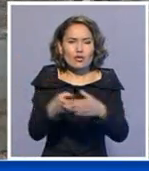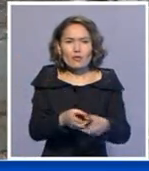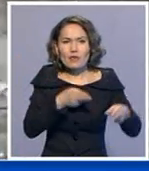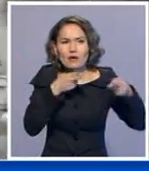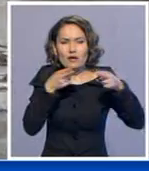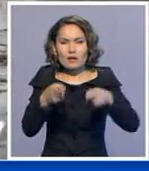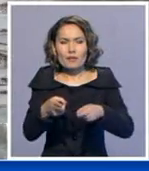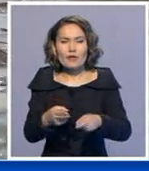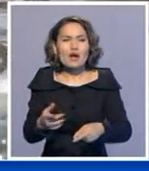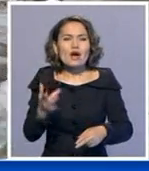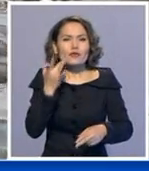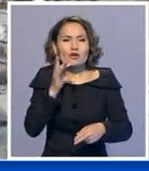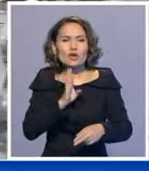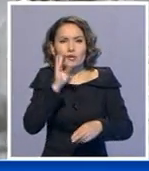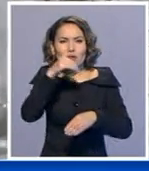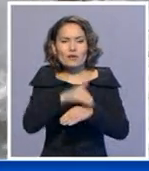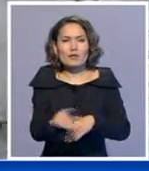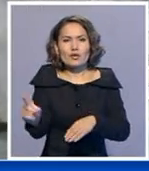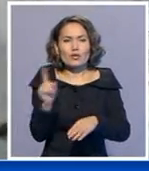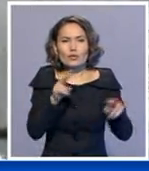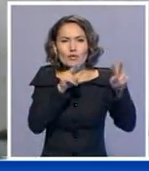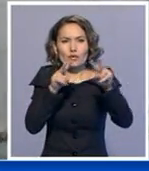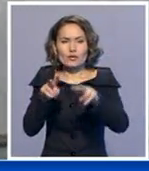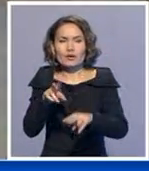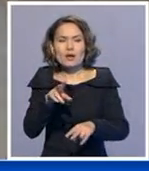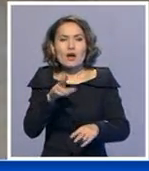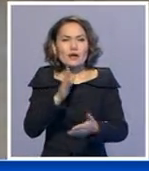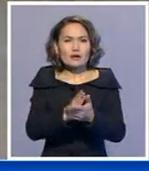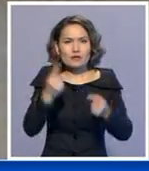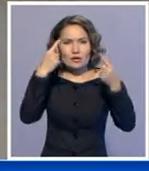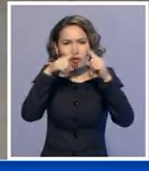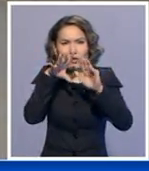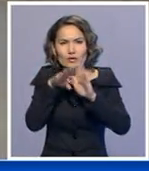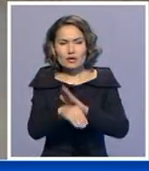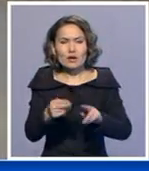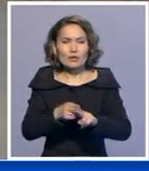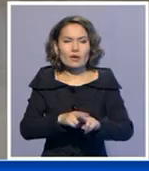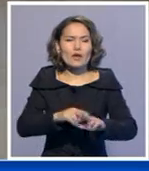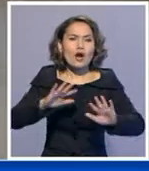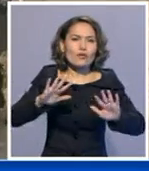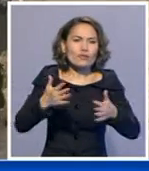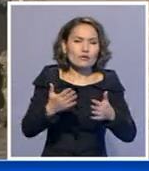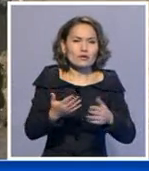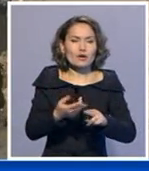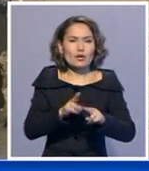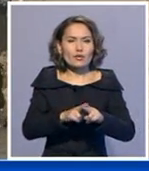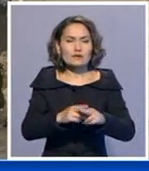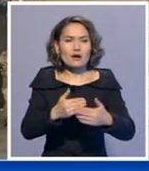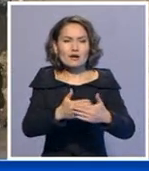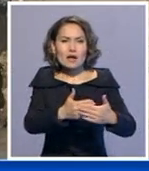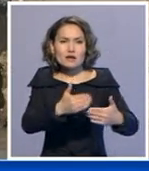ауылды айналдыра бақылау бекеттері қойылып, қажетті техника жұмылдырылды. Апатты жағдай орын ала қалған жағдайда ауыл тұрғындары көшуге